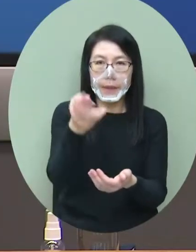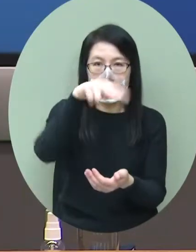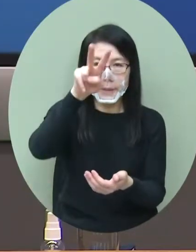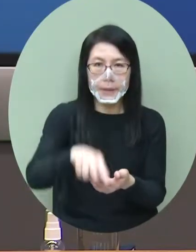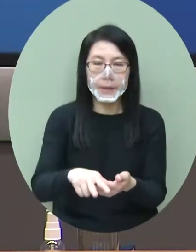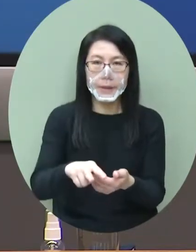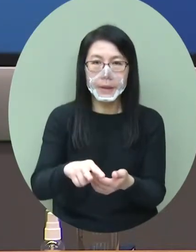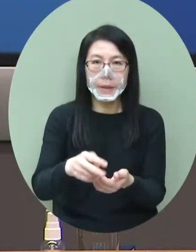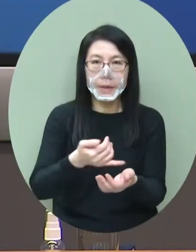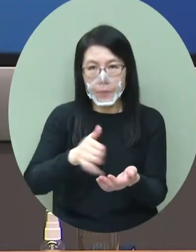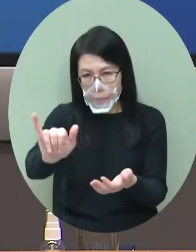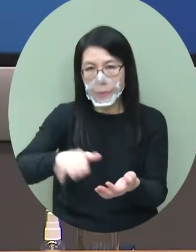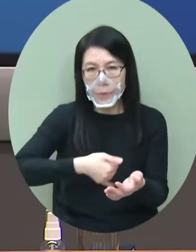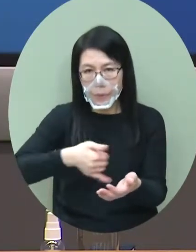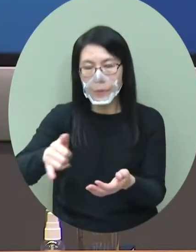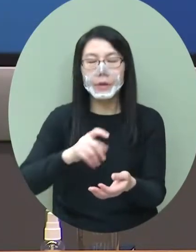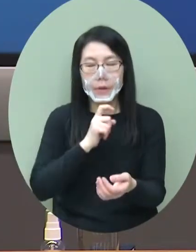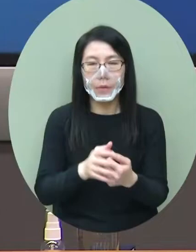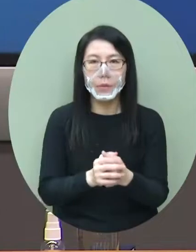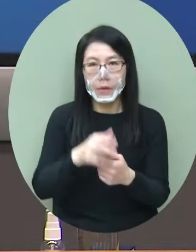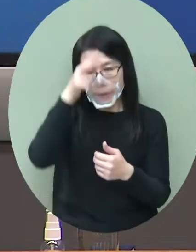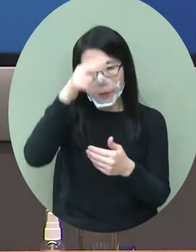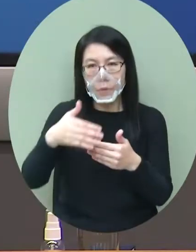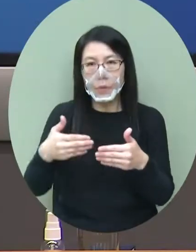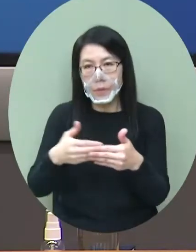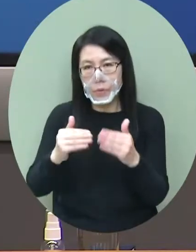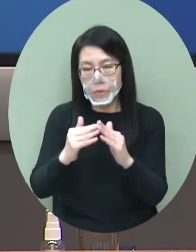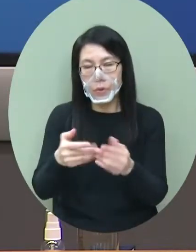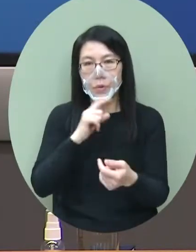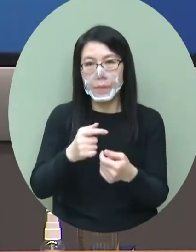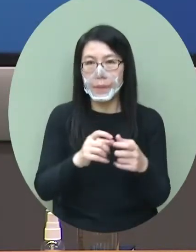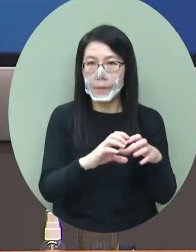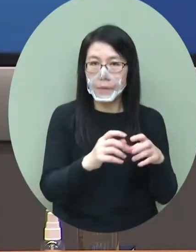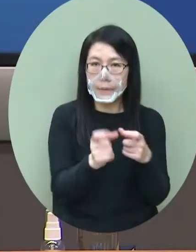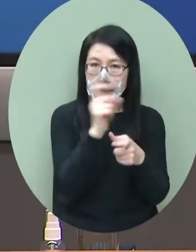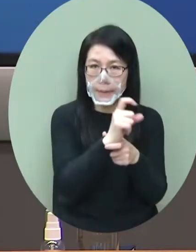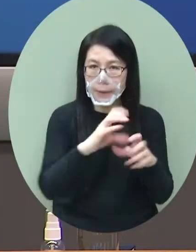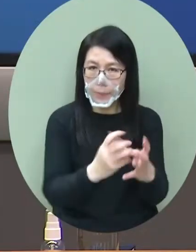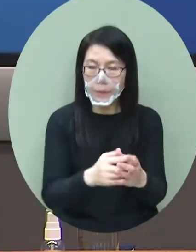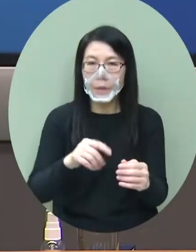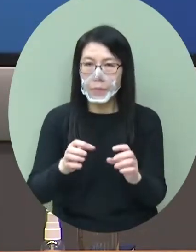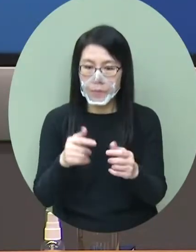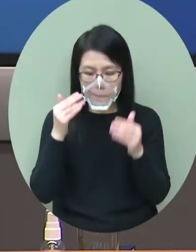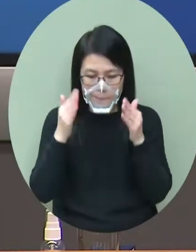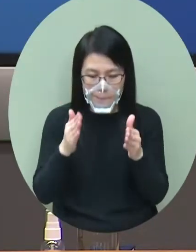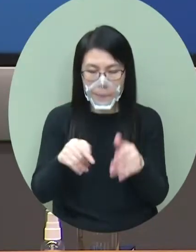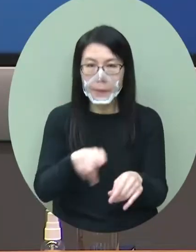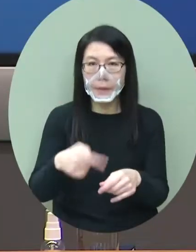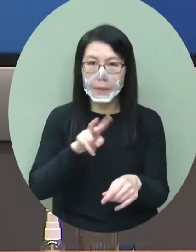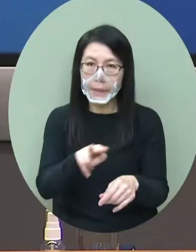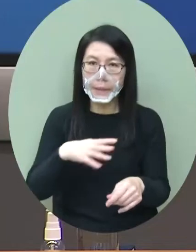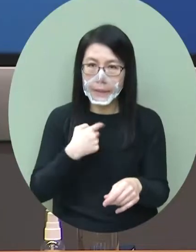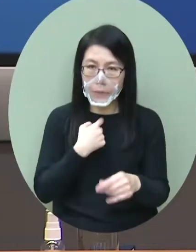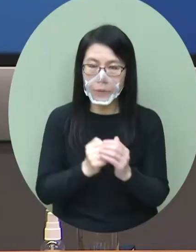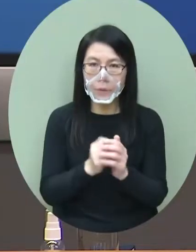已经接载了超过42000次的行程。运输署和业界呢会密切的监察这个运作的情况，视乎